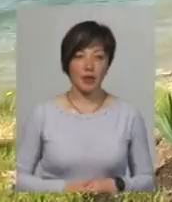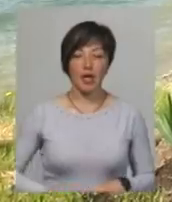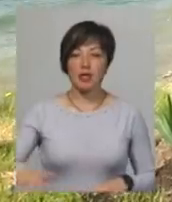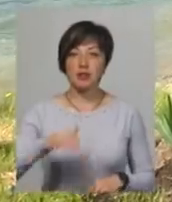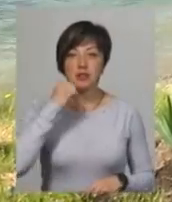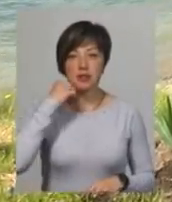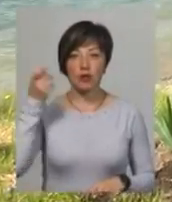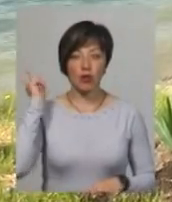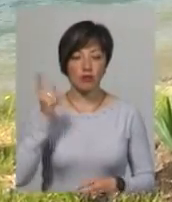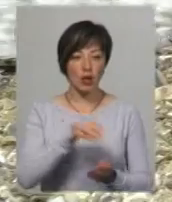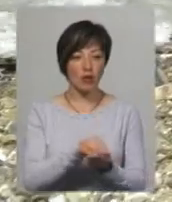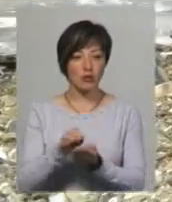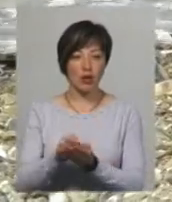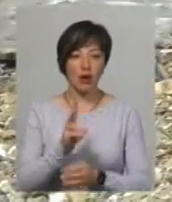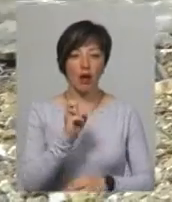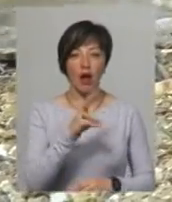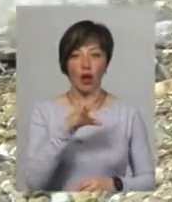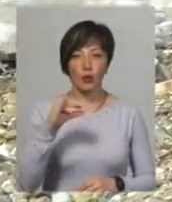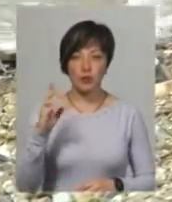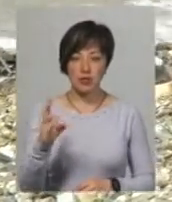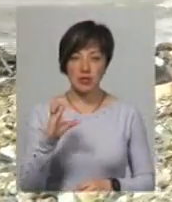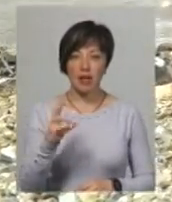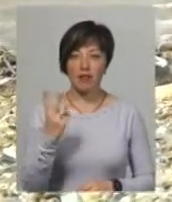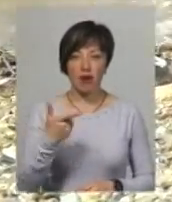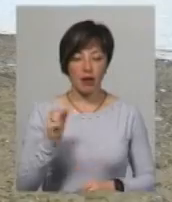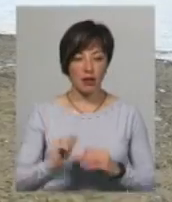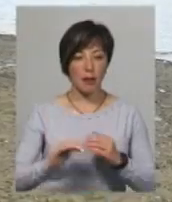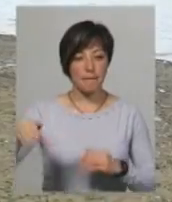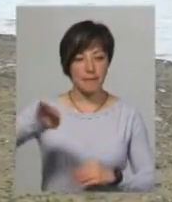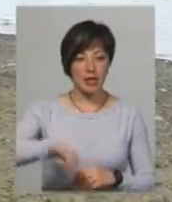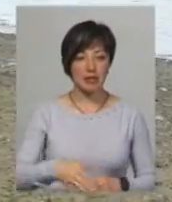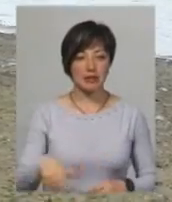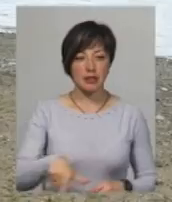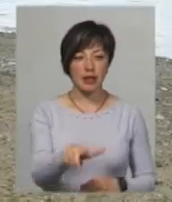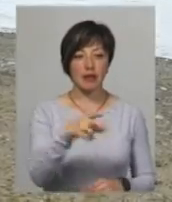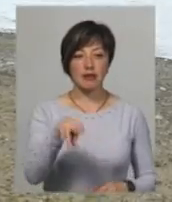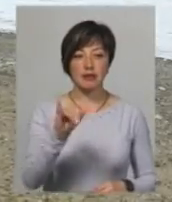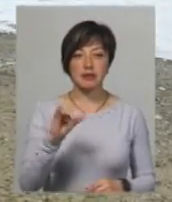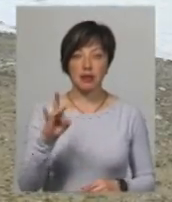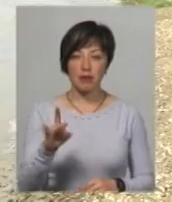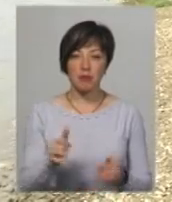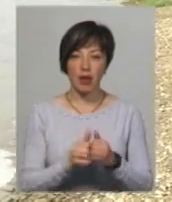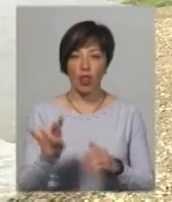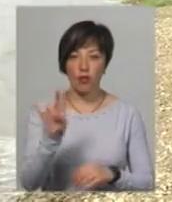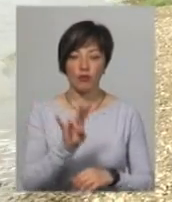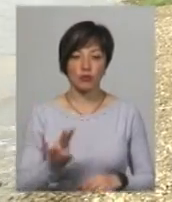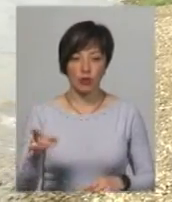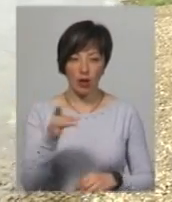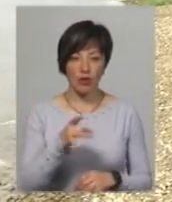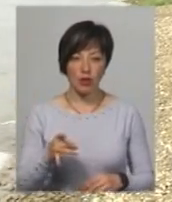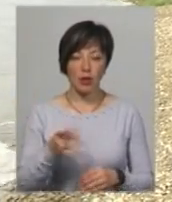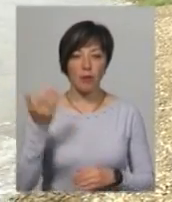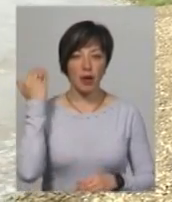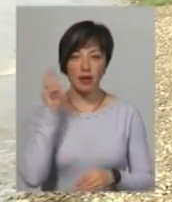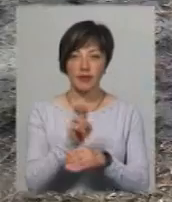Територія стародавнього кладовища Калюс площею 2 гектари знаходиться на березі Дністра, поблизу села Рудківці Новоушицького району. Під час попередніх